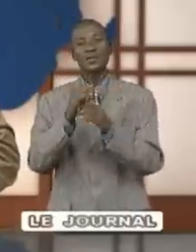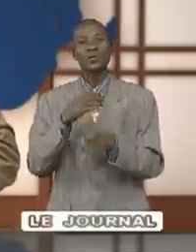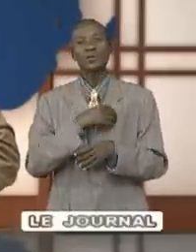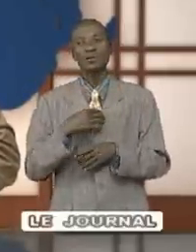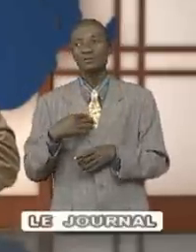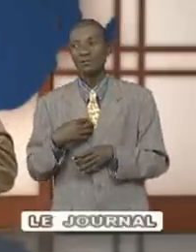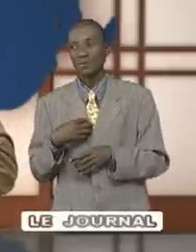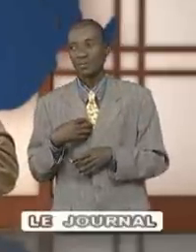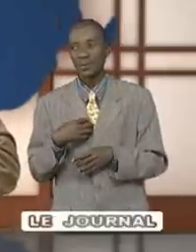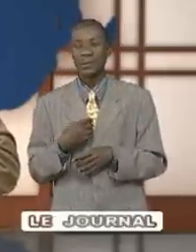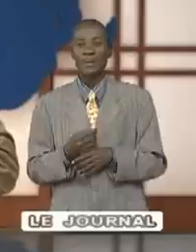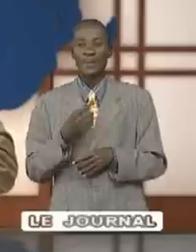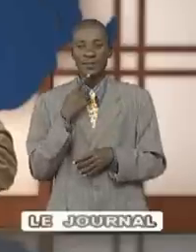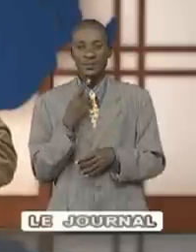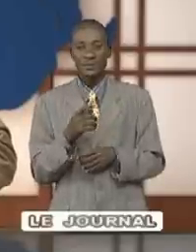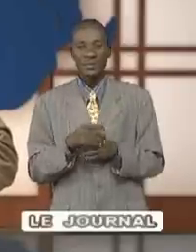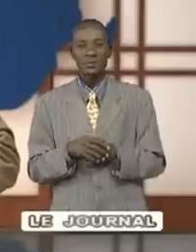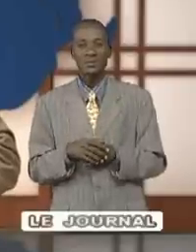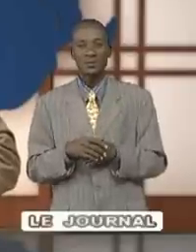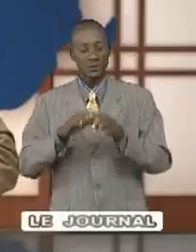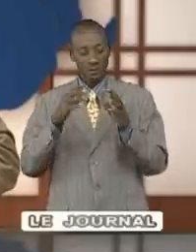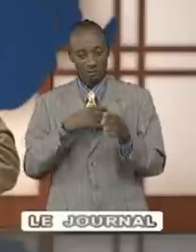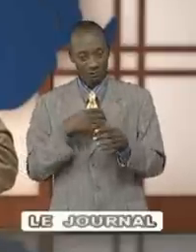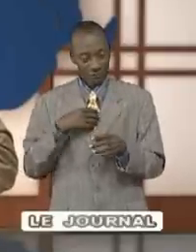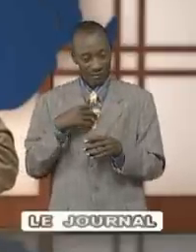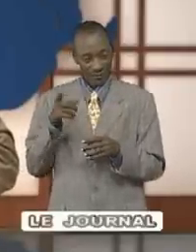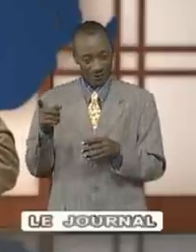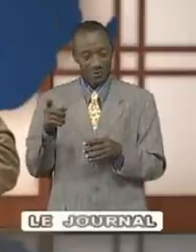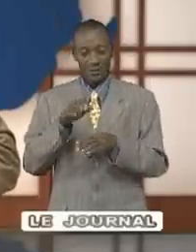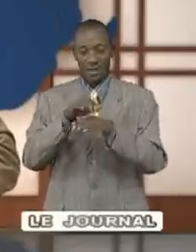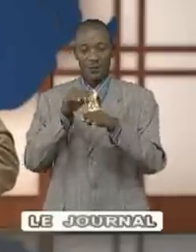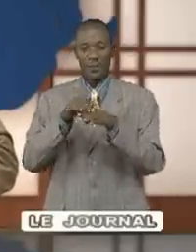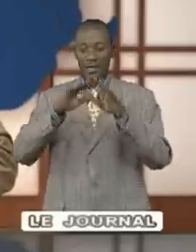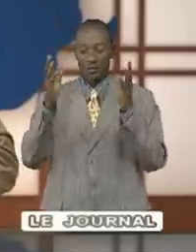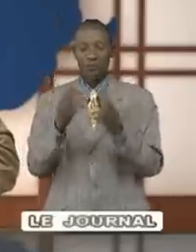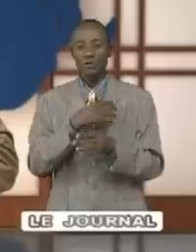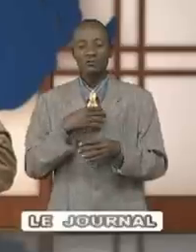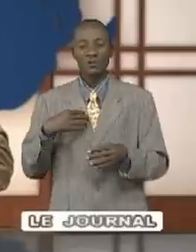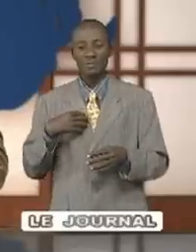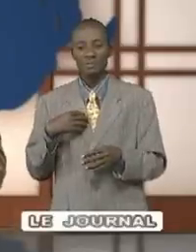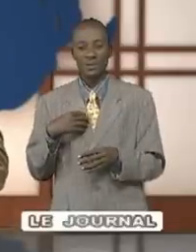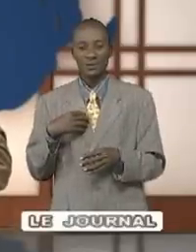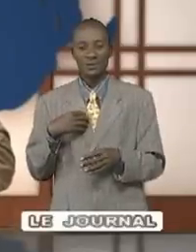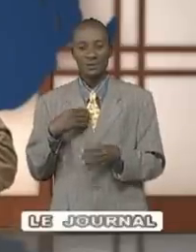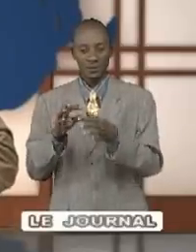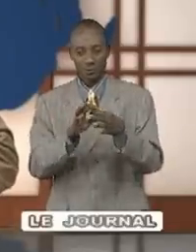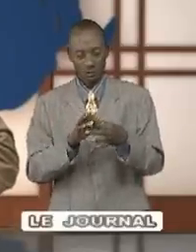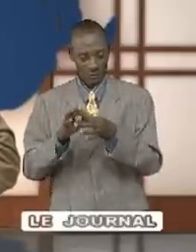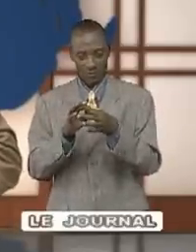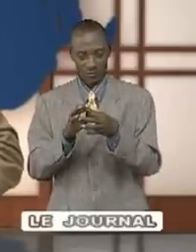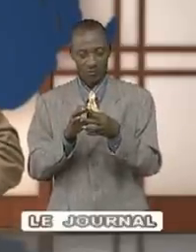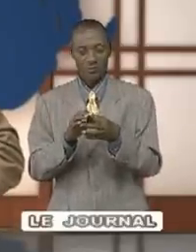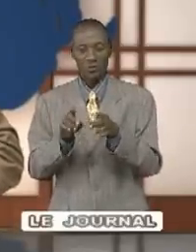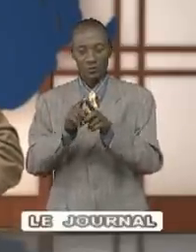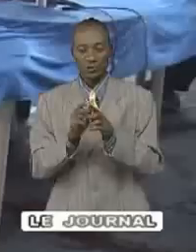dire que l'Union nationale des femmes, UNAF, appelle à la cohésion nationale. Elle s'engage à sensibiliser les droits des femmes et les acquis du 8 mars.